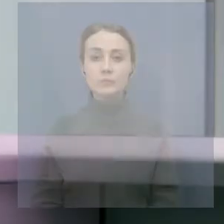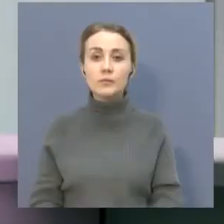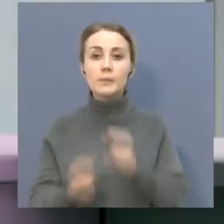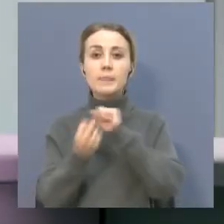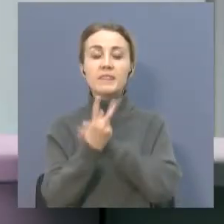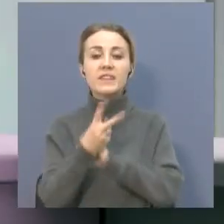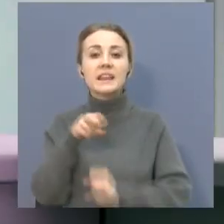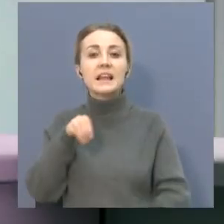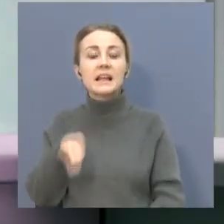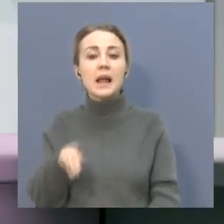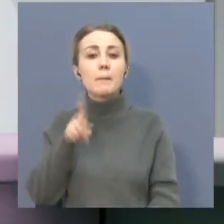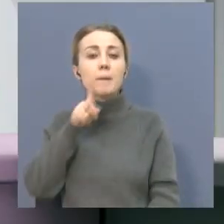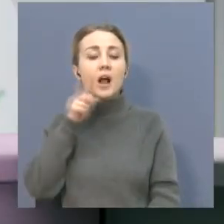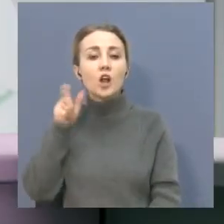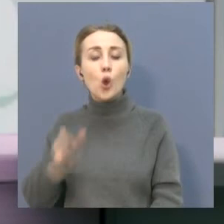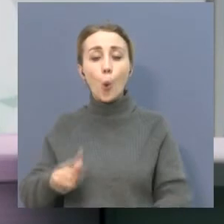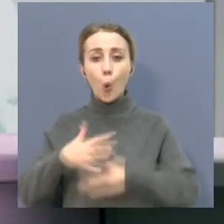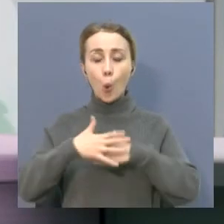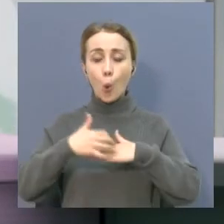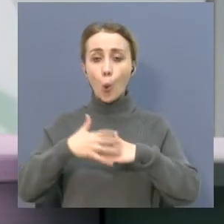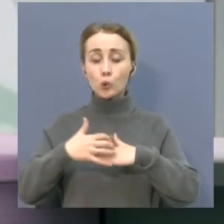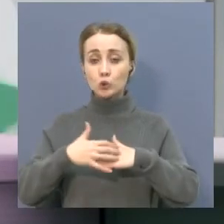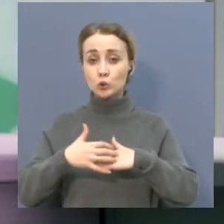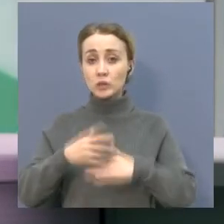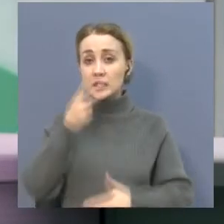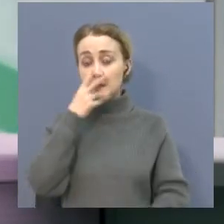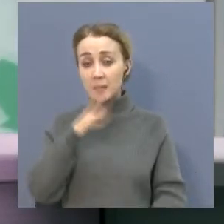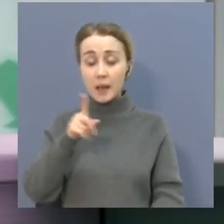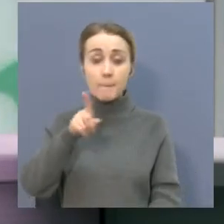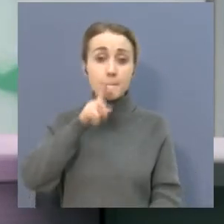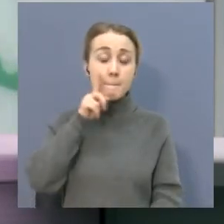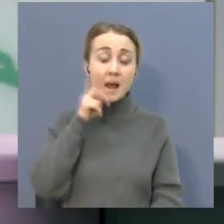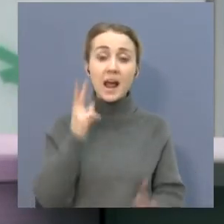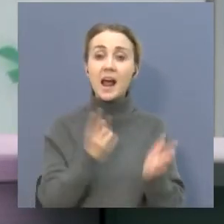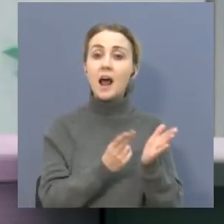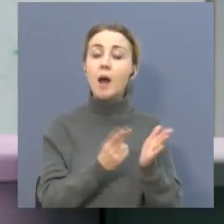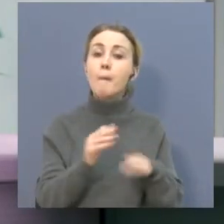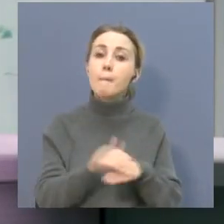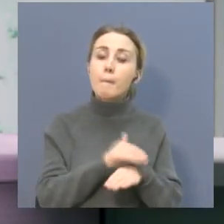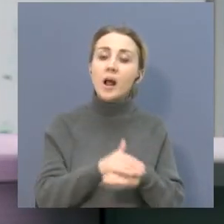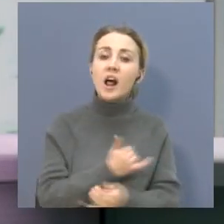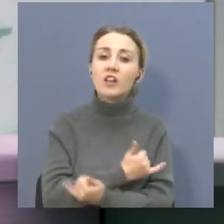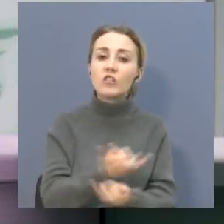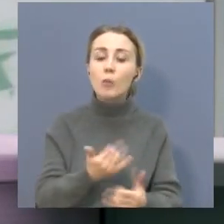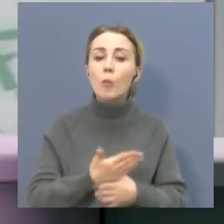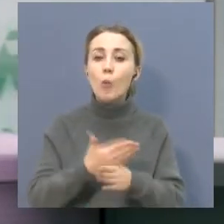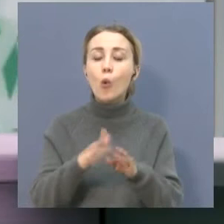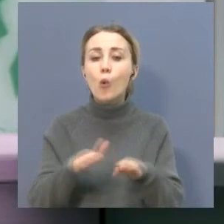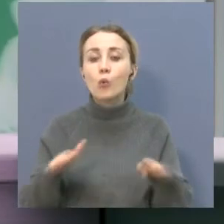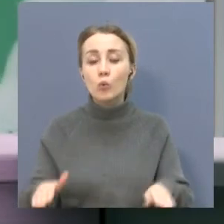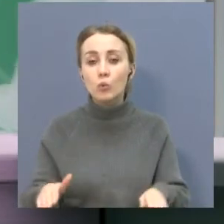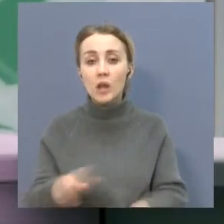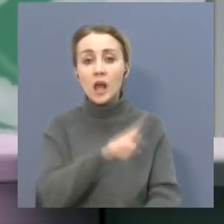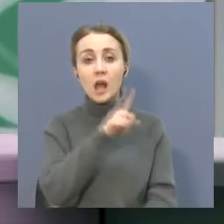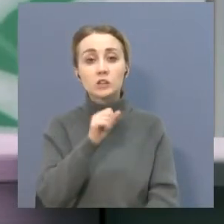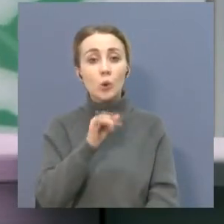Көкшетауда ең жас кәсіпкер тұрады. Оның жасы небәрі 12-де, бірақ Зауырбек есімді балғын кәсіпкер тапқан табысын толығымен